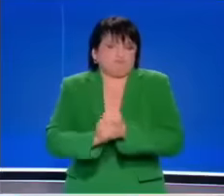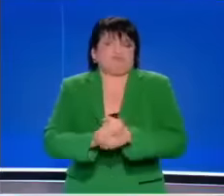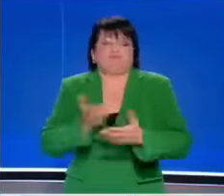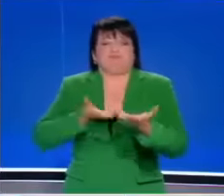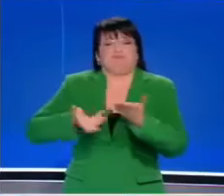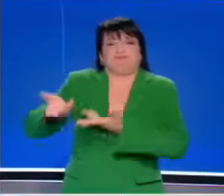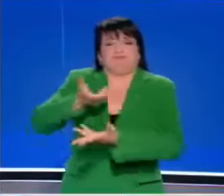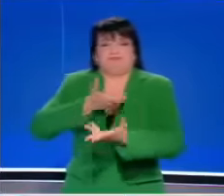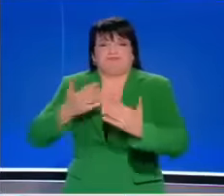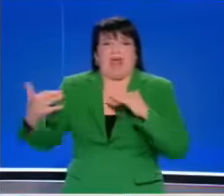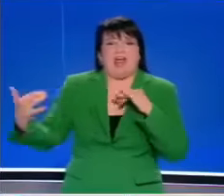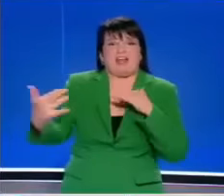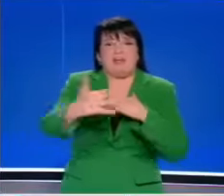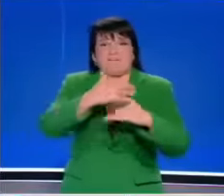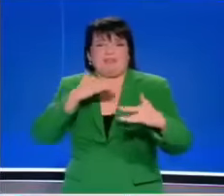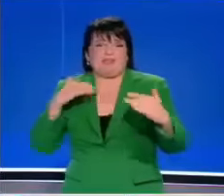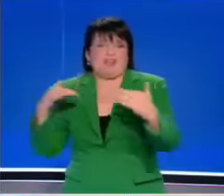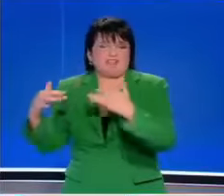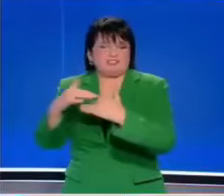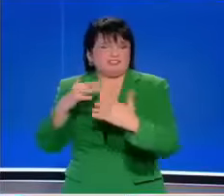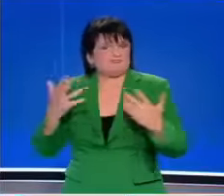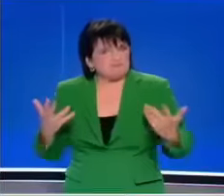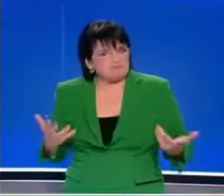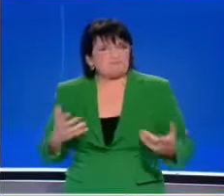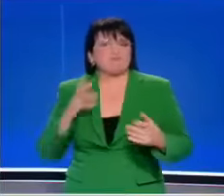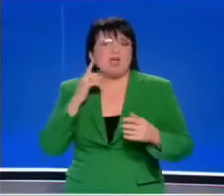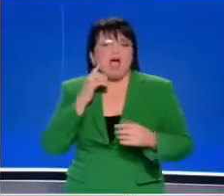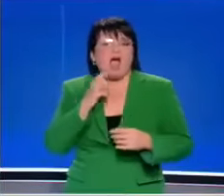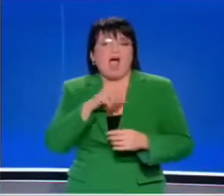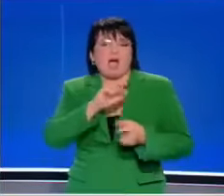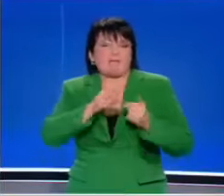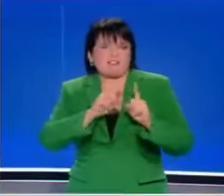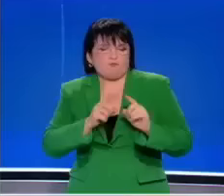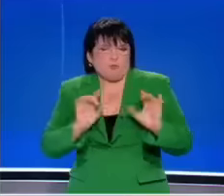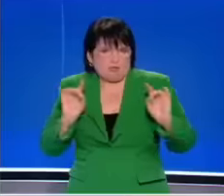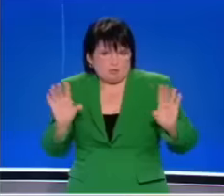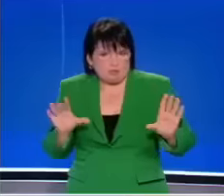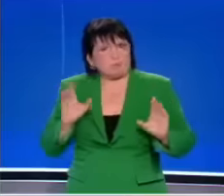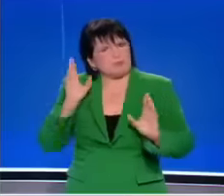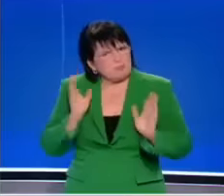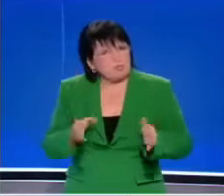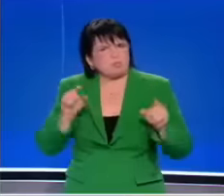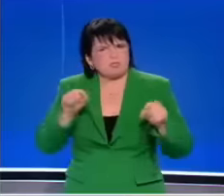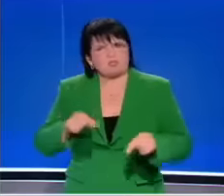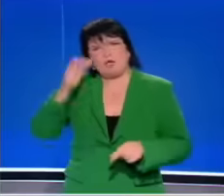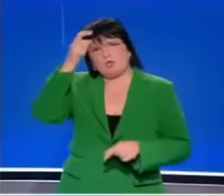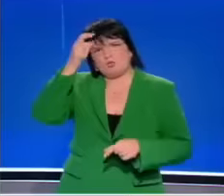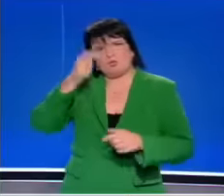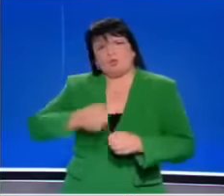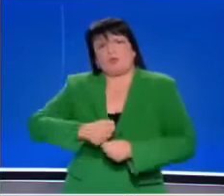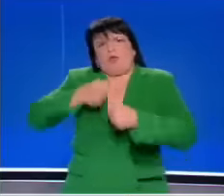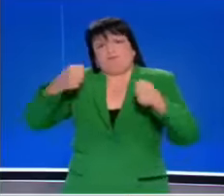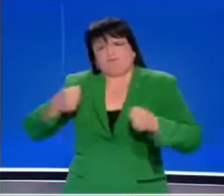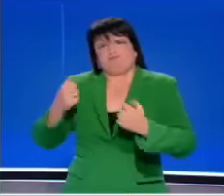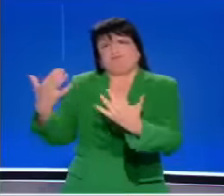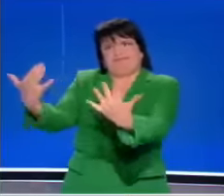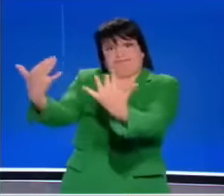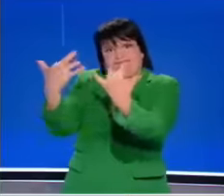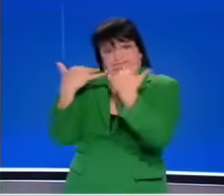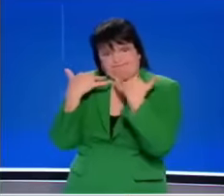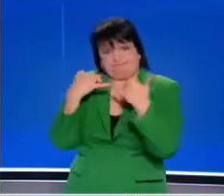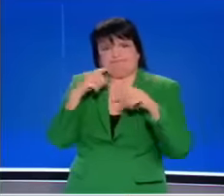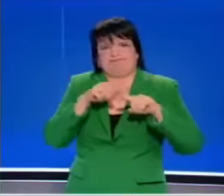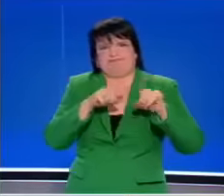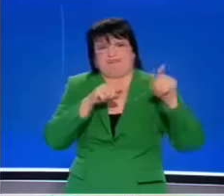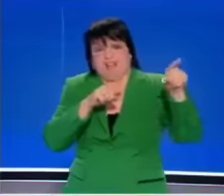αλληλεπίδραση και επίσης μην ξεχνάμε ότι εάν δεν είχε γίνει αυτή η συμφωνία θα μπορούσε σήμερα η τουρκία να είχε μεγαλύτερη επιρροή πάνω σε αυτή τη